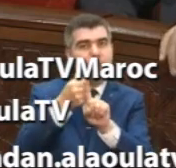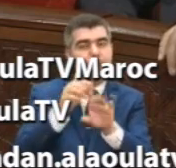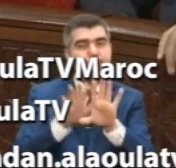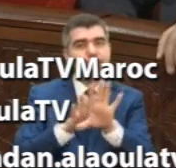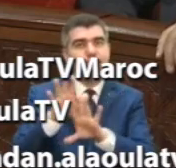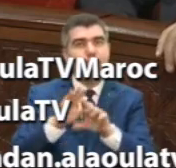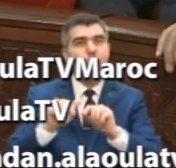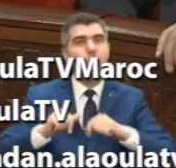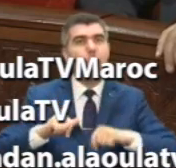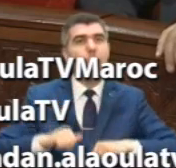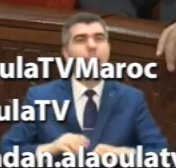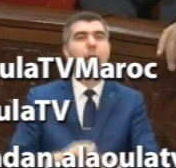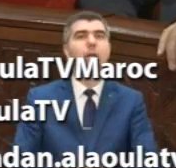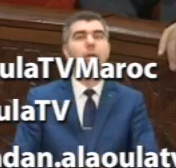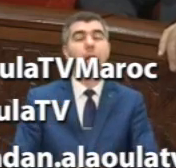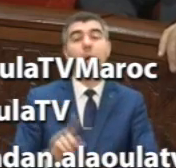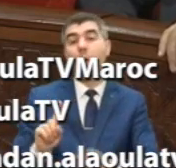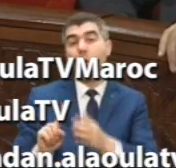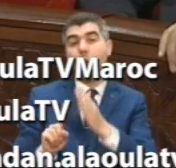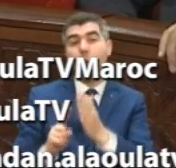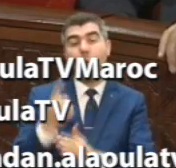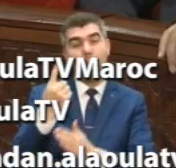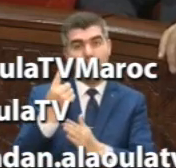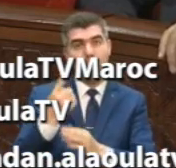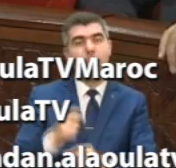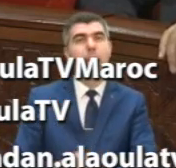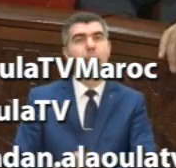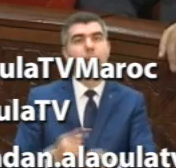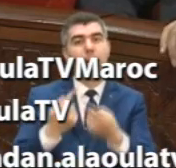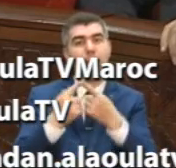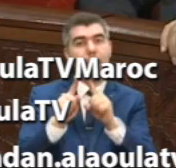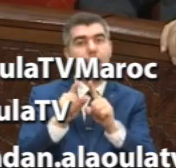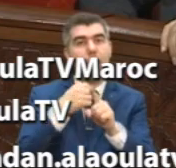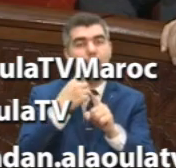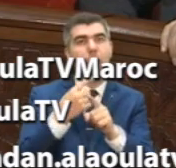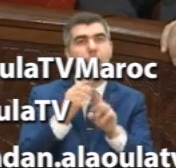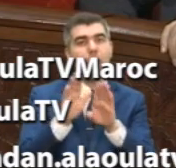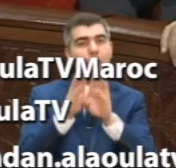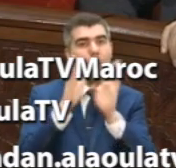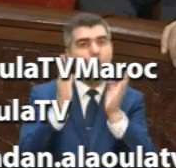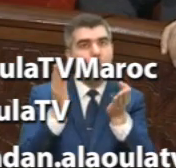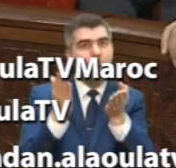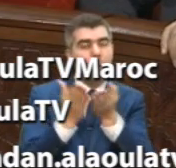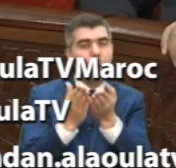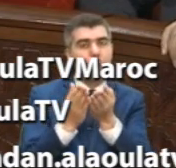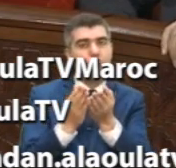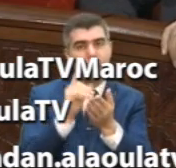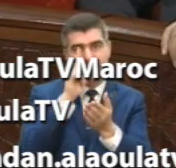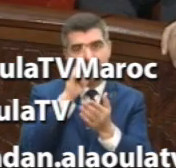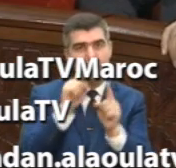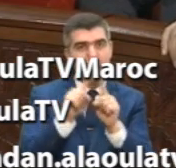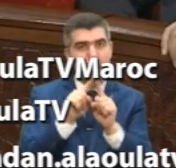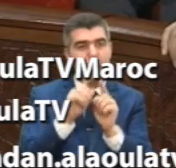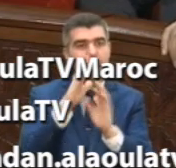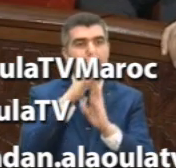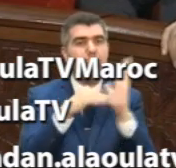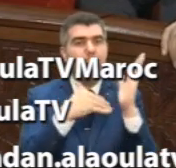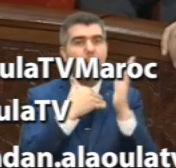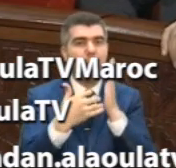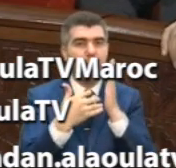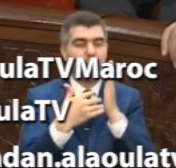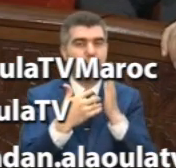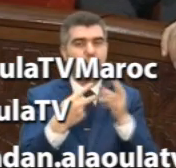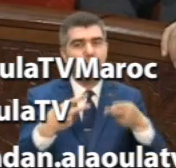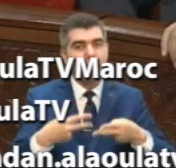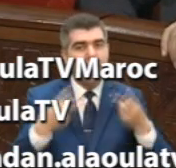الوزاره ولاول مره، وهو اعداد الخريطه الجامعيه الوطنيه، وهو مشروع استراتيجي مهم جدا في